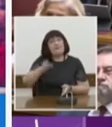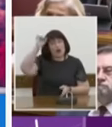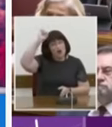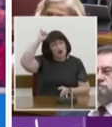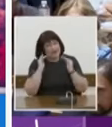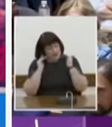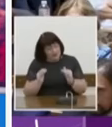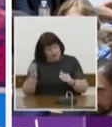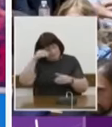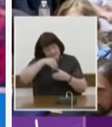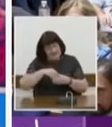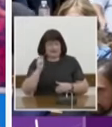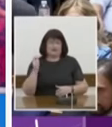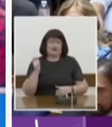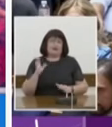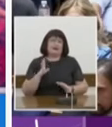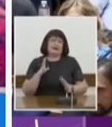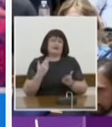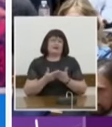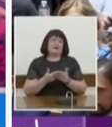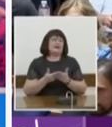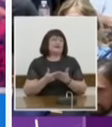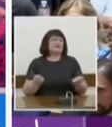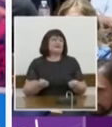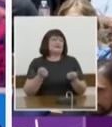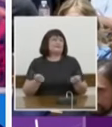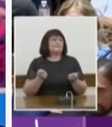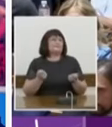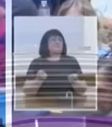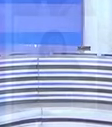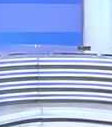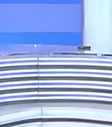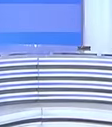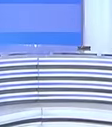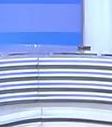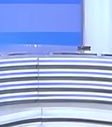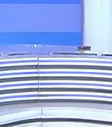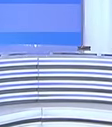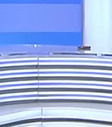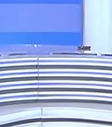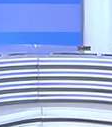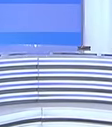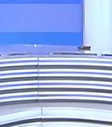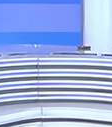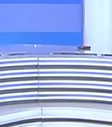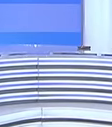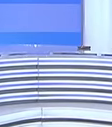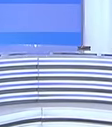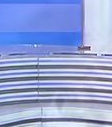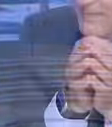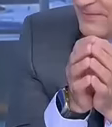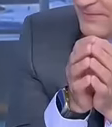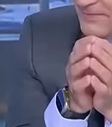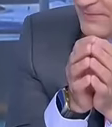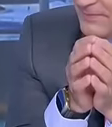υπομονή μεγαλύτερη νό στη κά κ τους εδώ αυτό λέτε ως εδώ εντάξει νομιζω ότι έστειλε ξεκάθαρα τα μηνύματα του ς